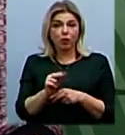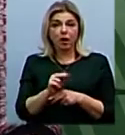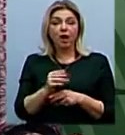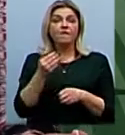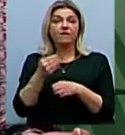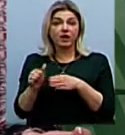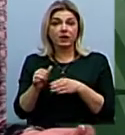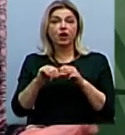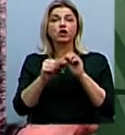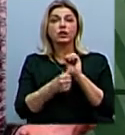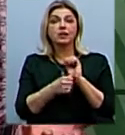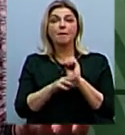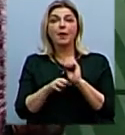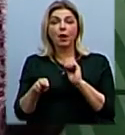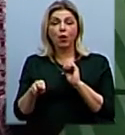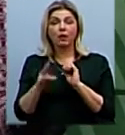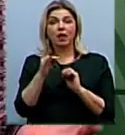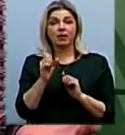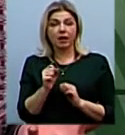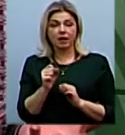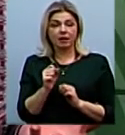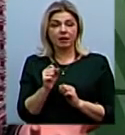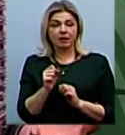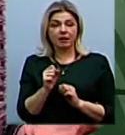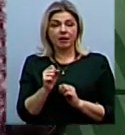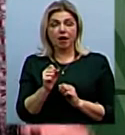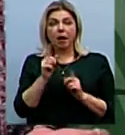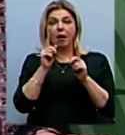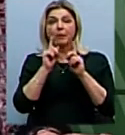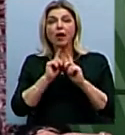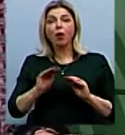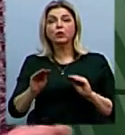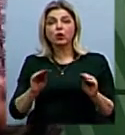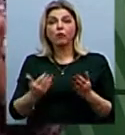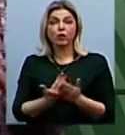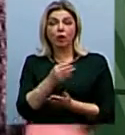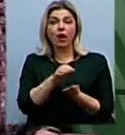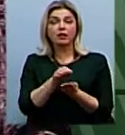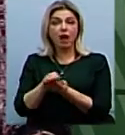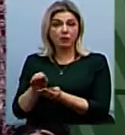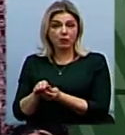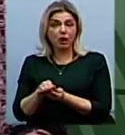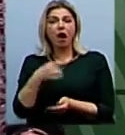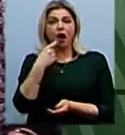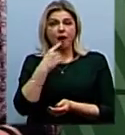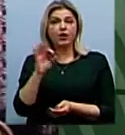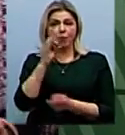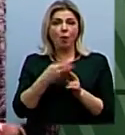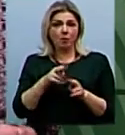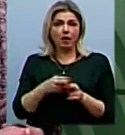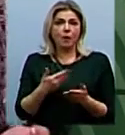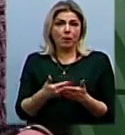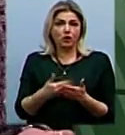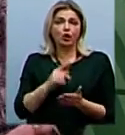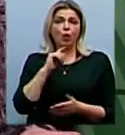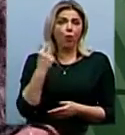Выделили 16 миллионов на благоустройство нового кладбища. Мы говорим об этом уже почти год, о том, что